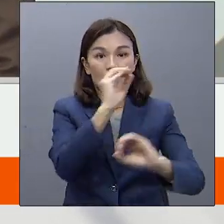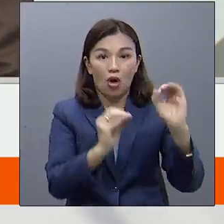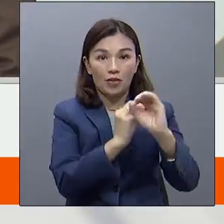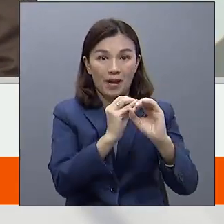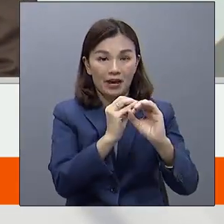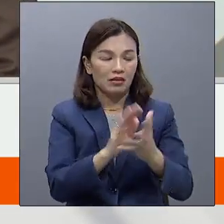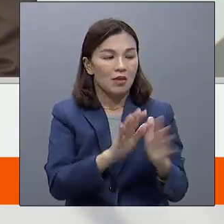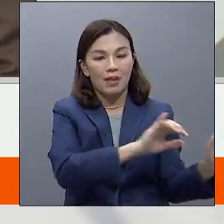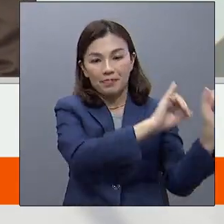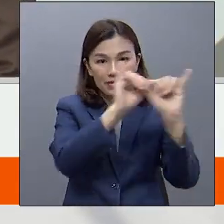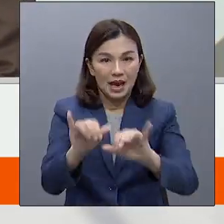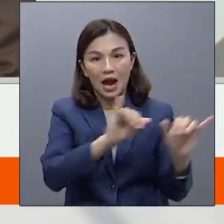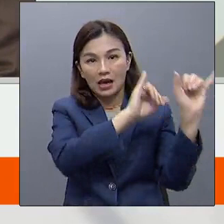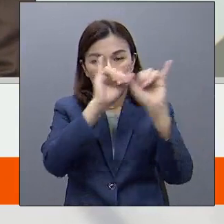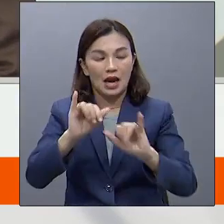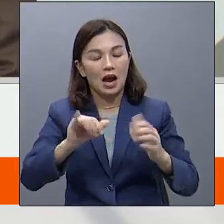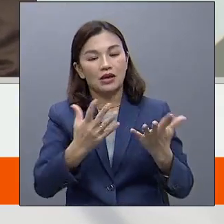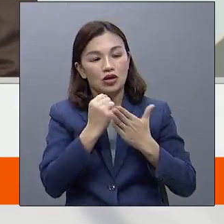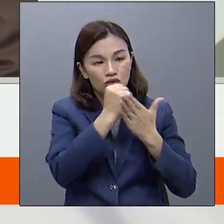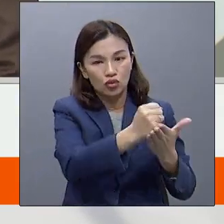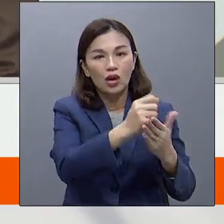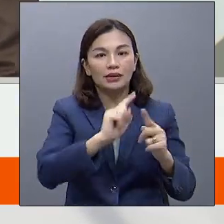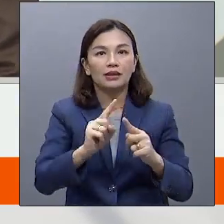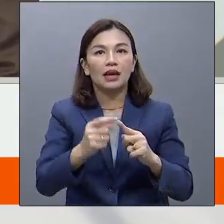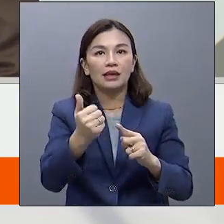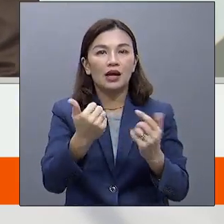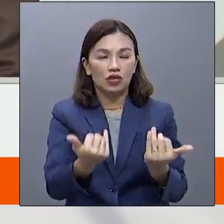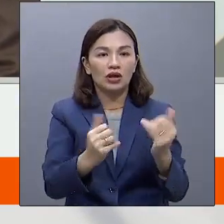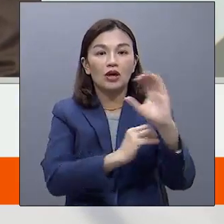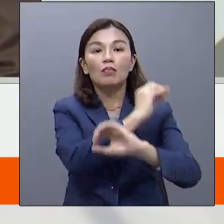พลเรือนของเราได้ใช่ไหมคะท่านโทษใช่ครับ